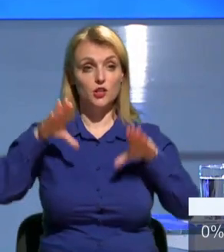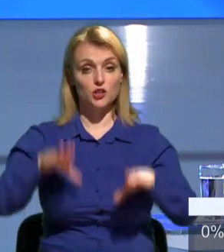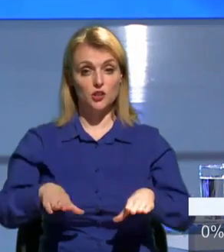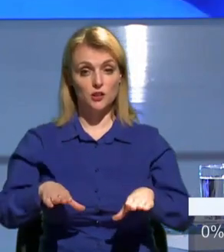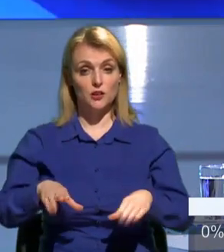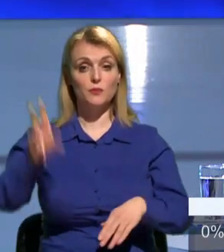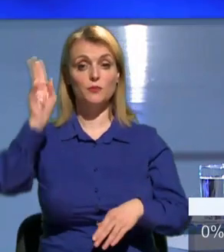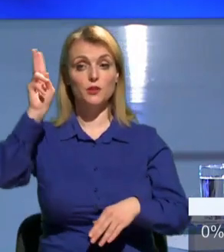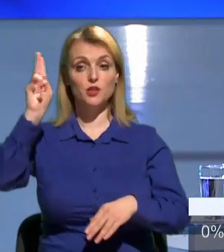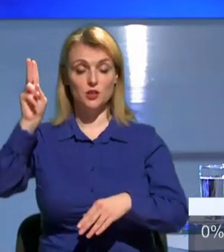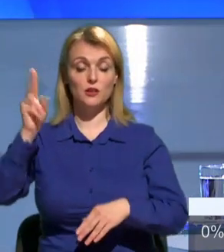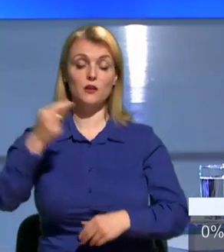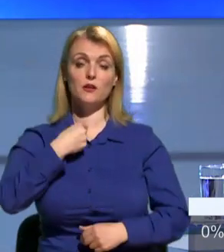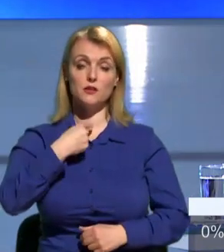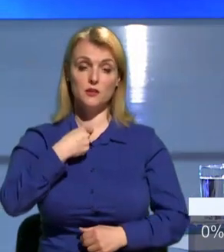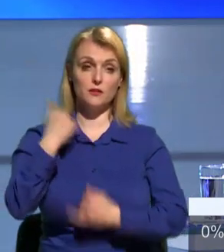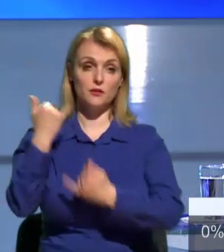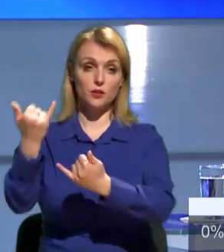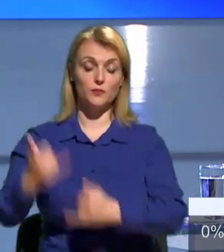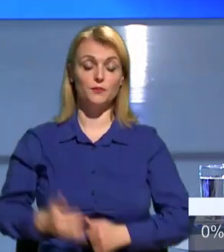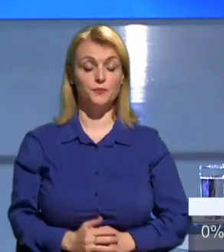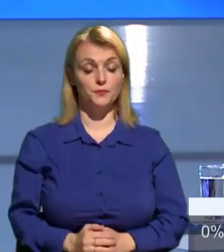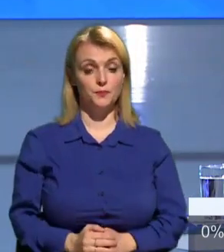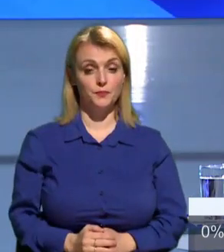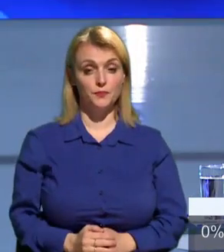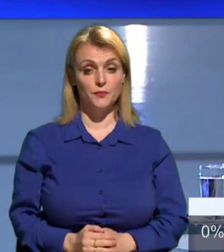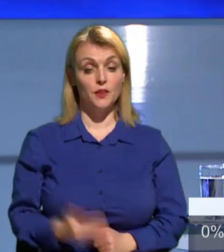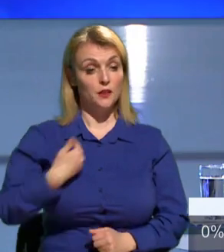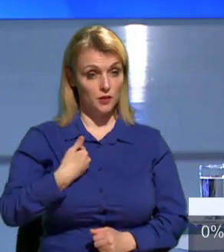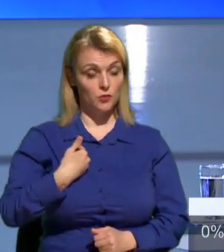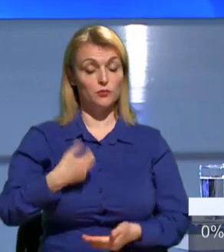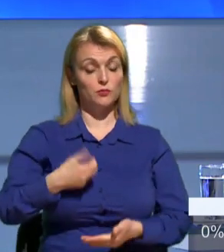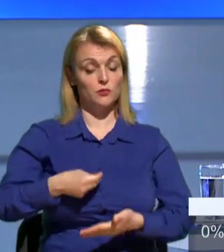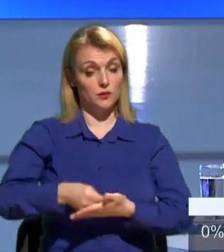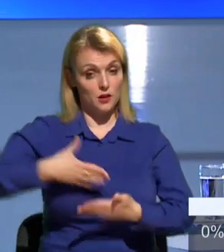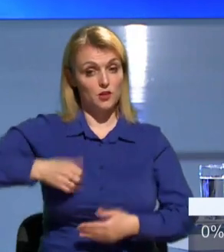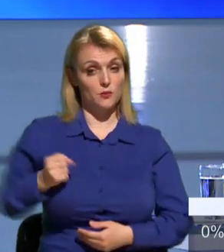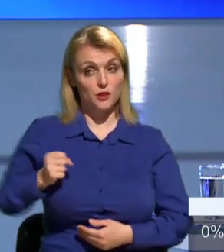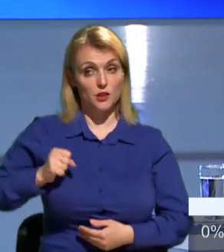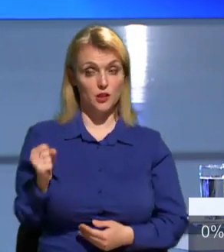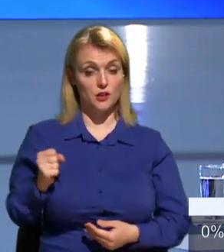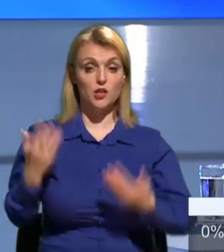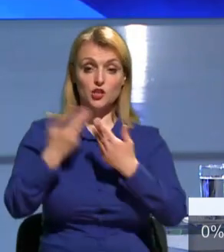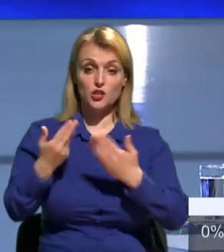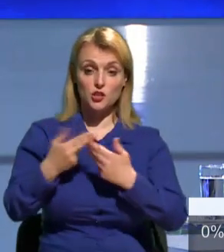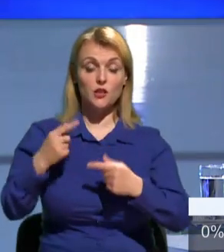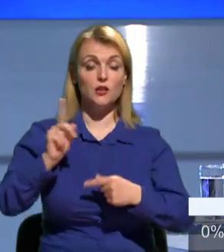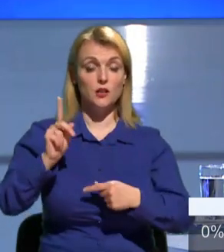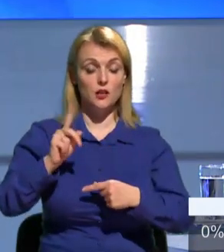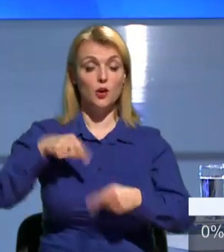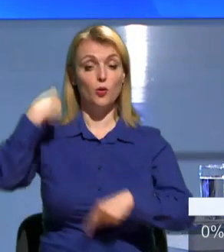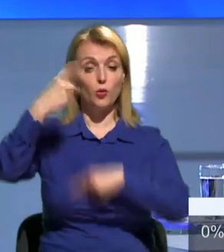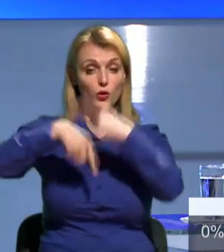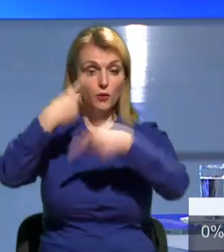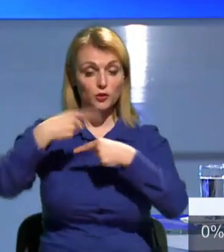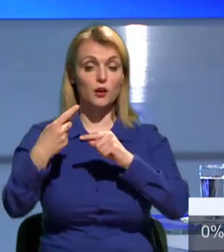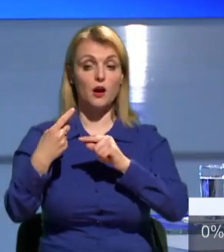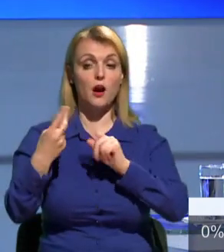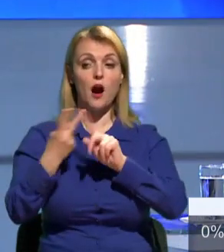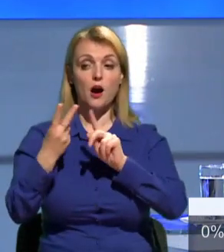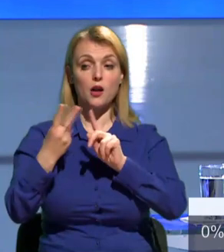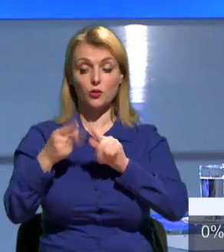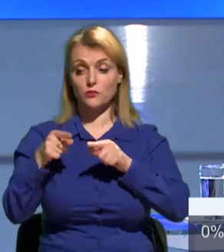decizie pe cine votăm. Eu, dragi prieteni, consider că următorul, al doilea